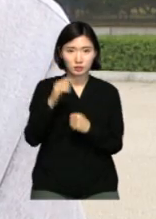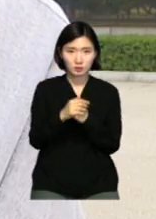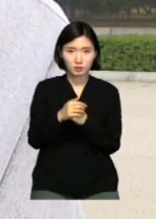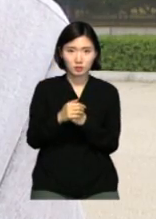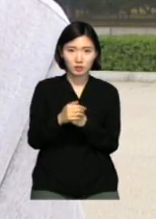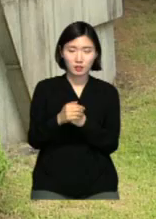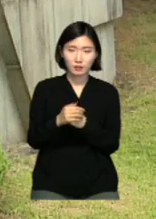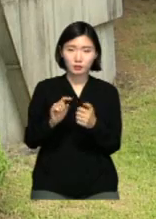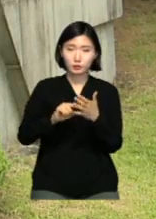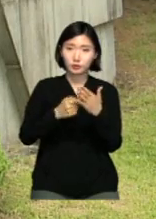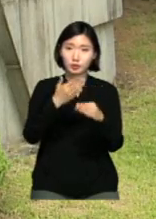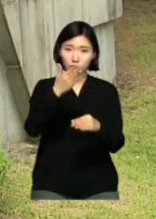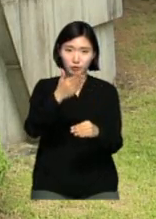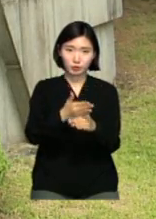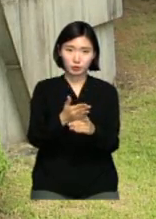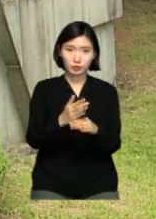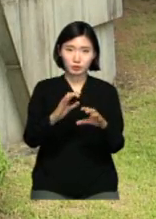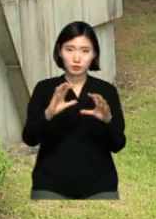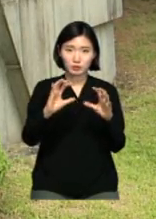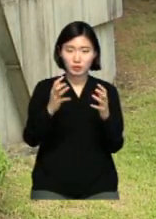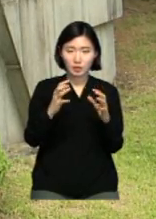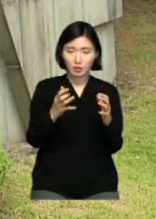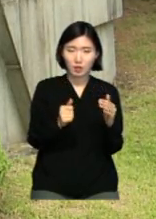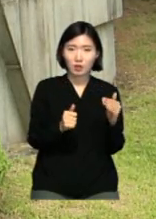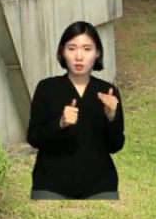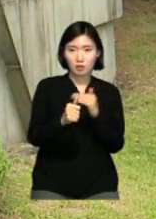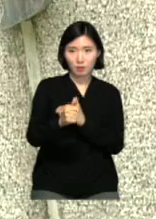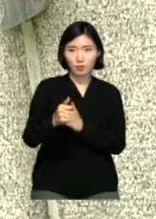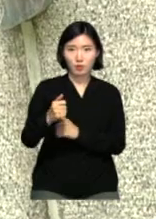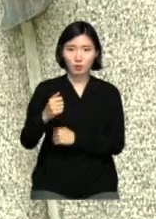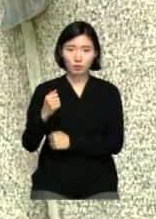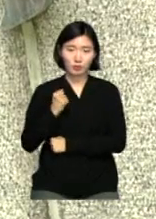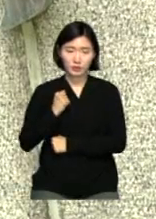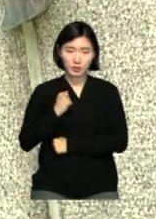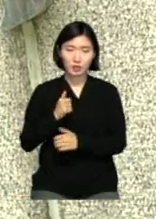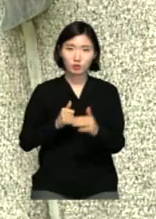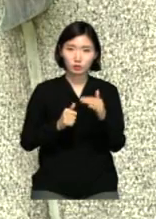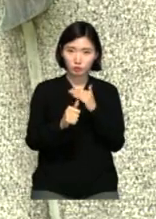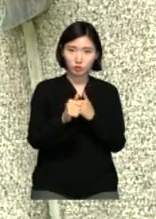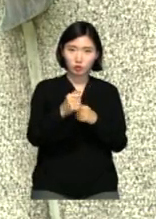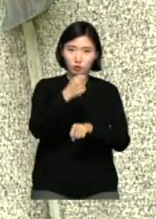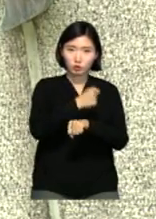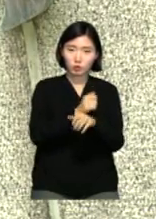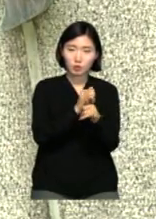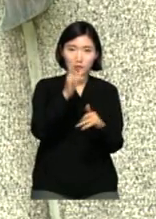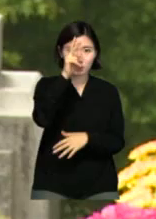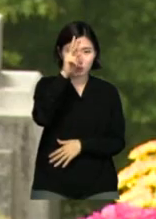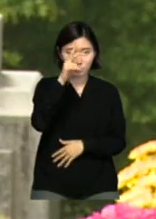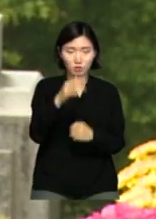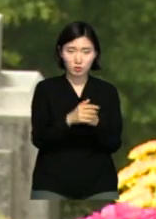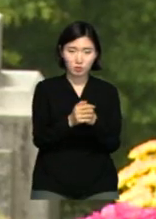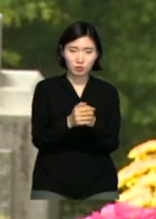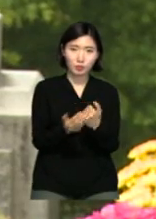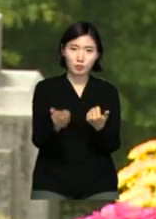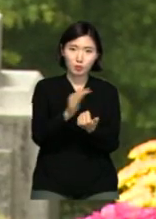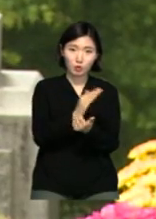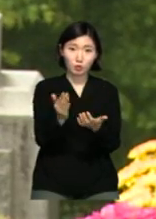수행하고 있습니다. 국가 원수와 장군 묘역, 국가 유공자와 경찰관 묘역 등으로 구분된